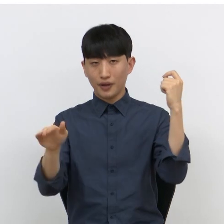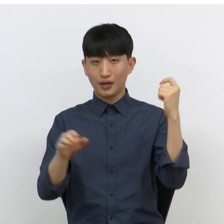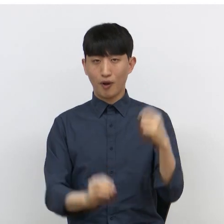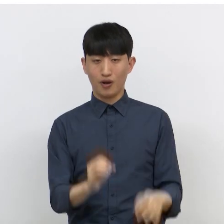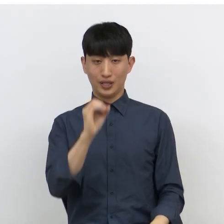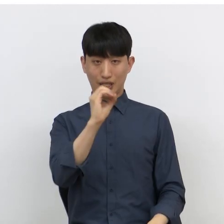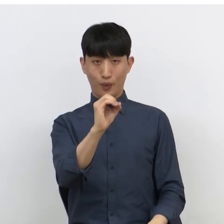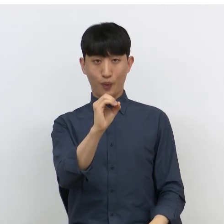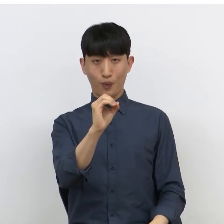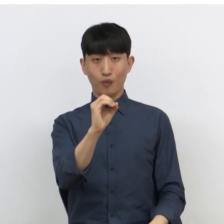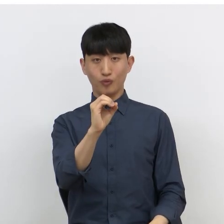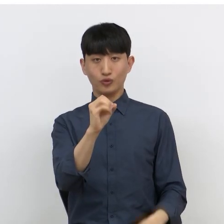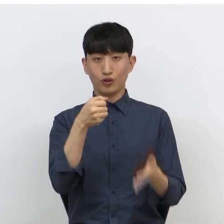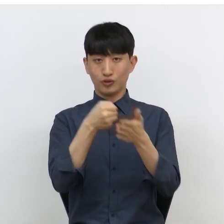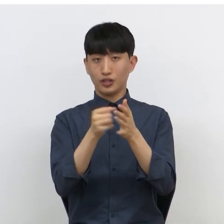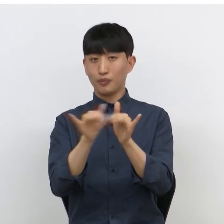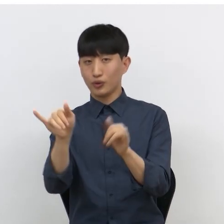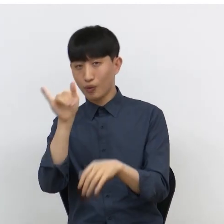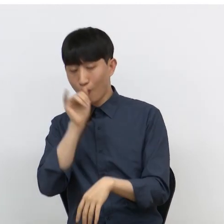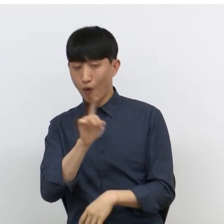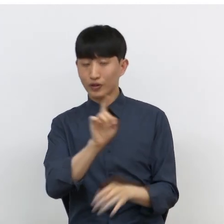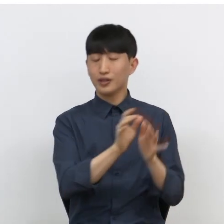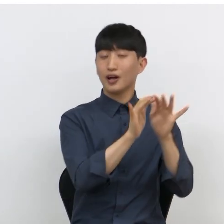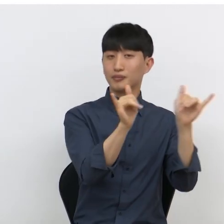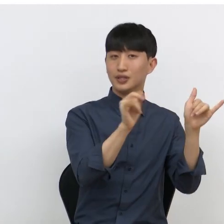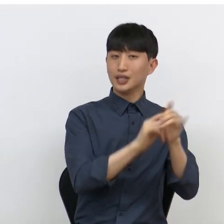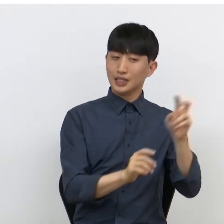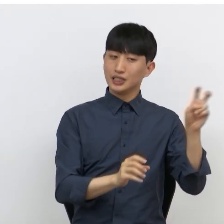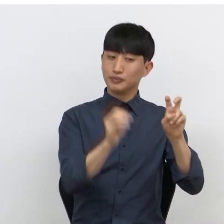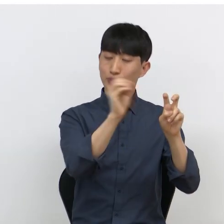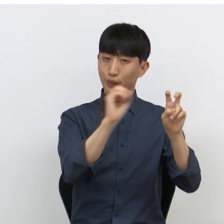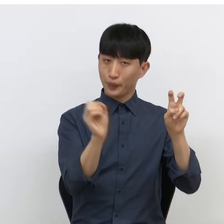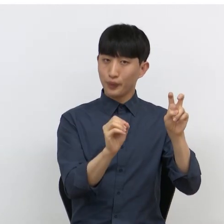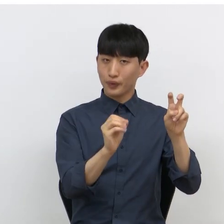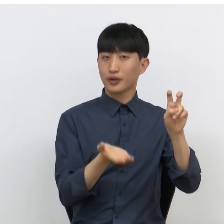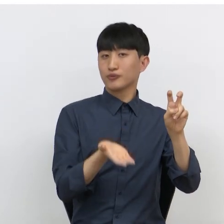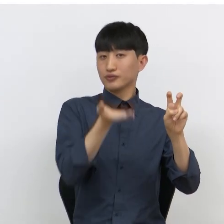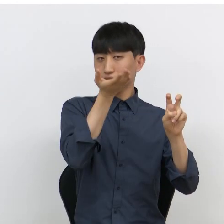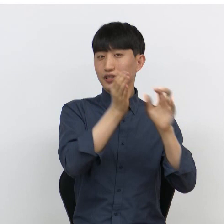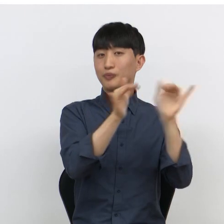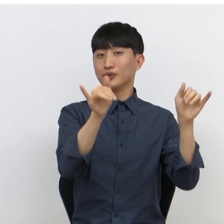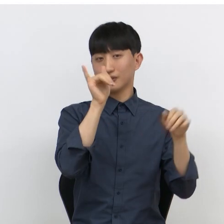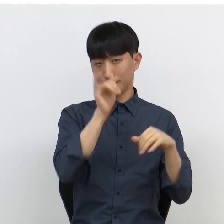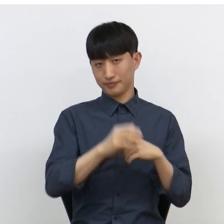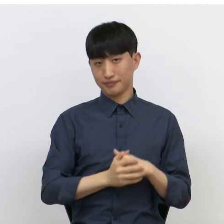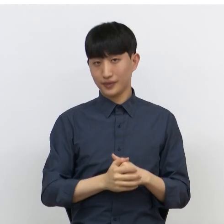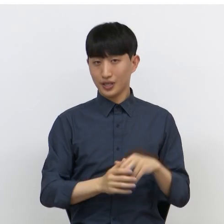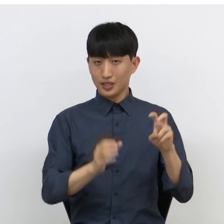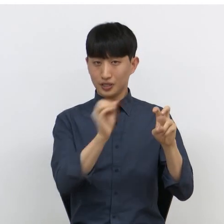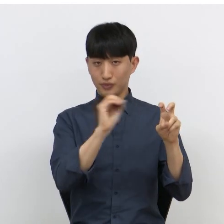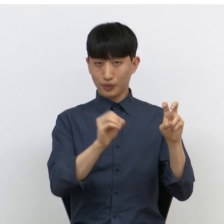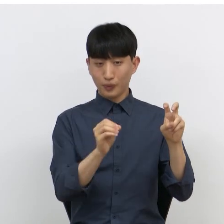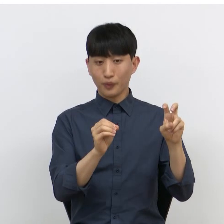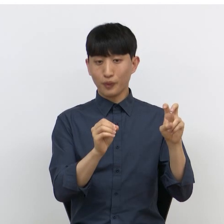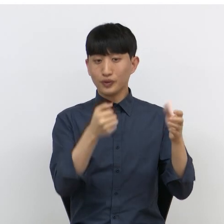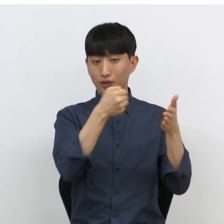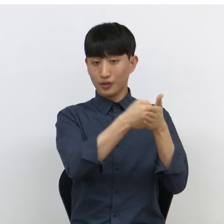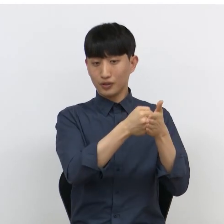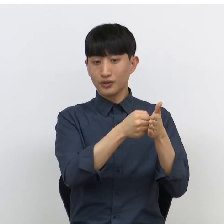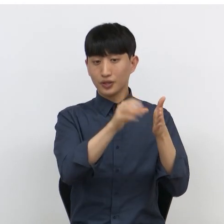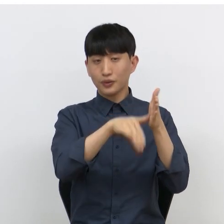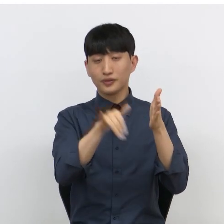제로로 설정해 놓은 사람도 있고, 어떤 사람은 이것을 20%까지는 올릴 수가 있거든요. 그래서 20%로 설정해 놓은 경우도